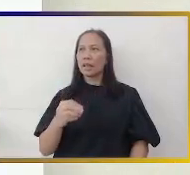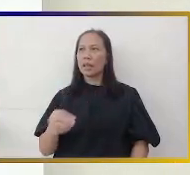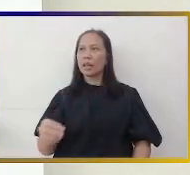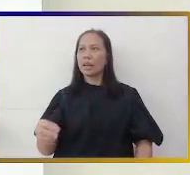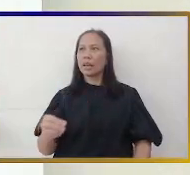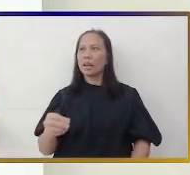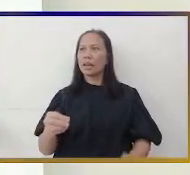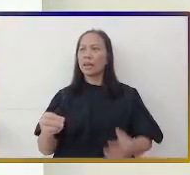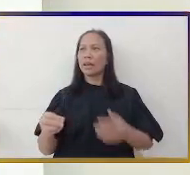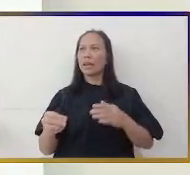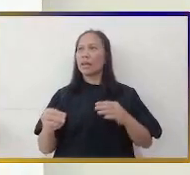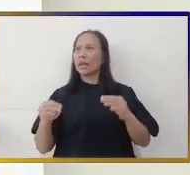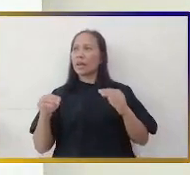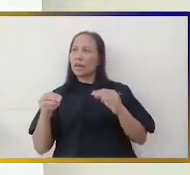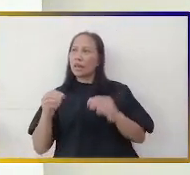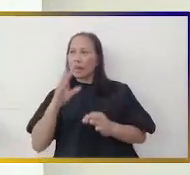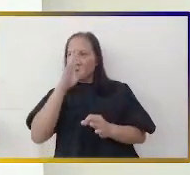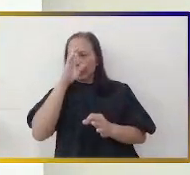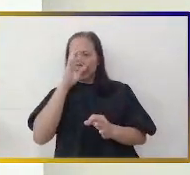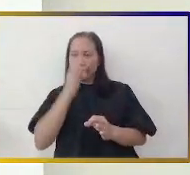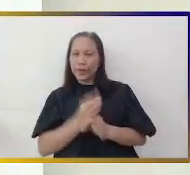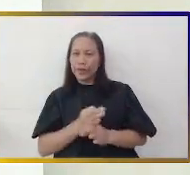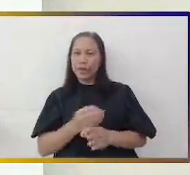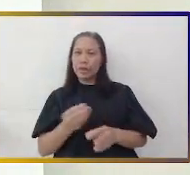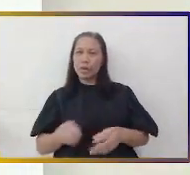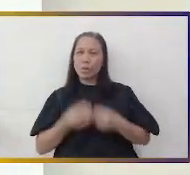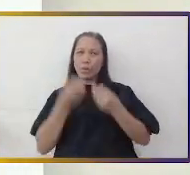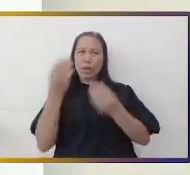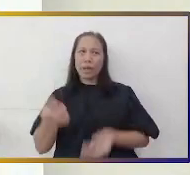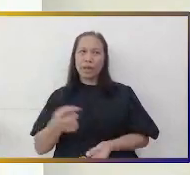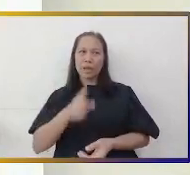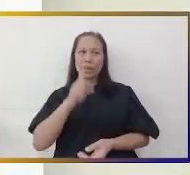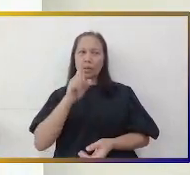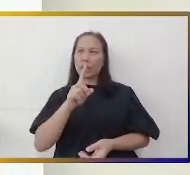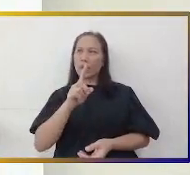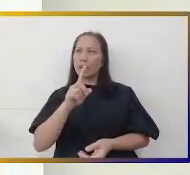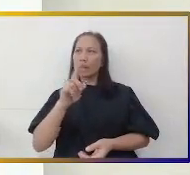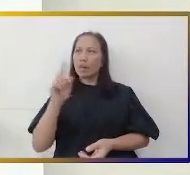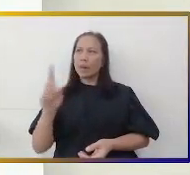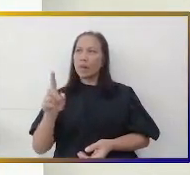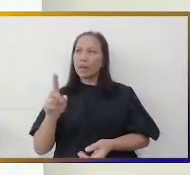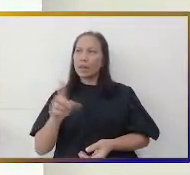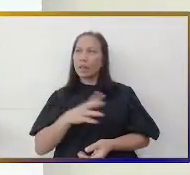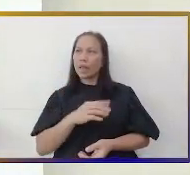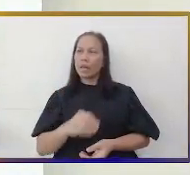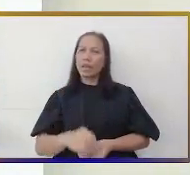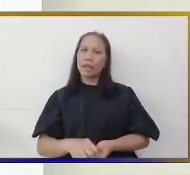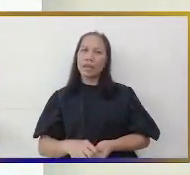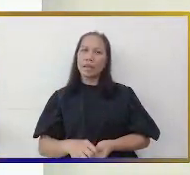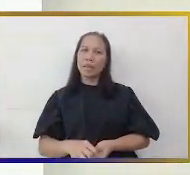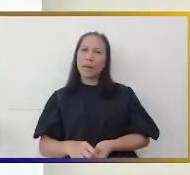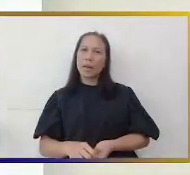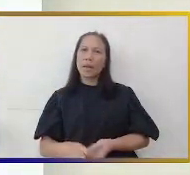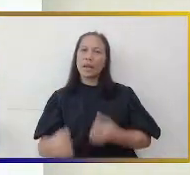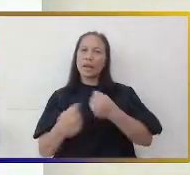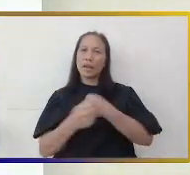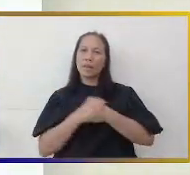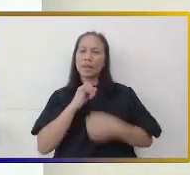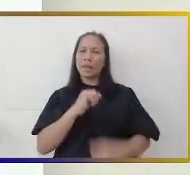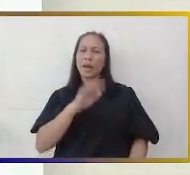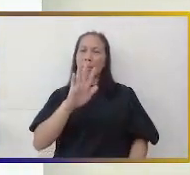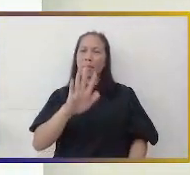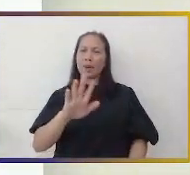yung one and yung Faith offering ko hinahati ko yan sa 500 500 building fund